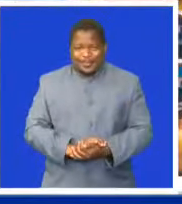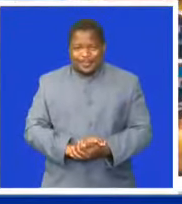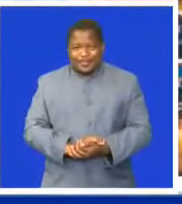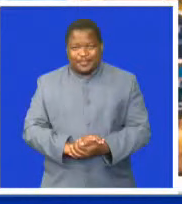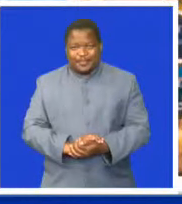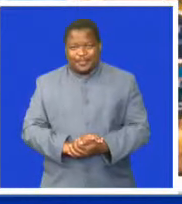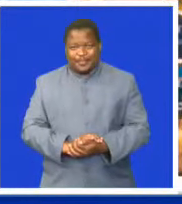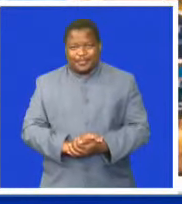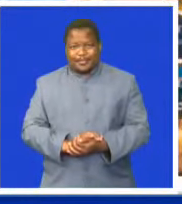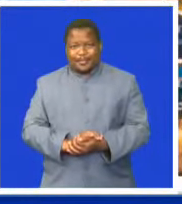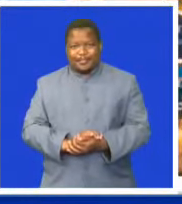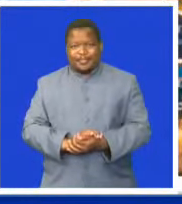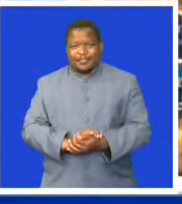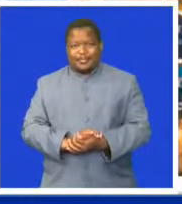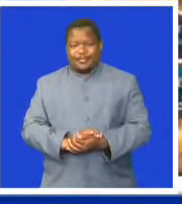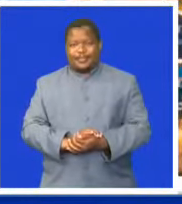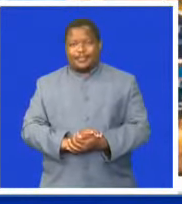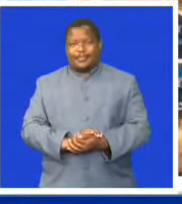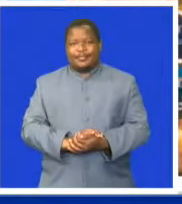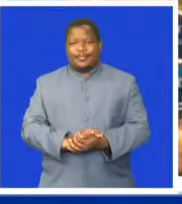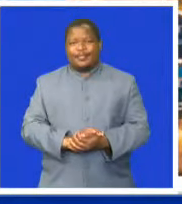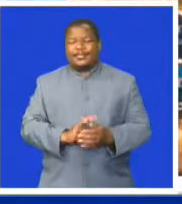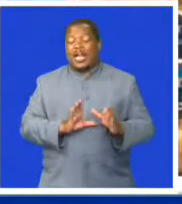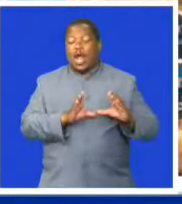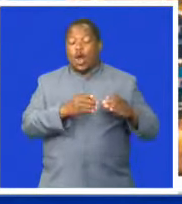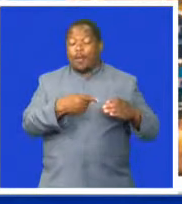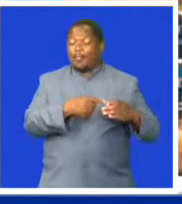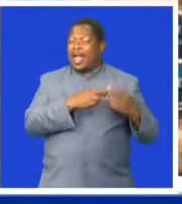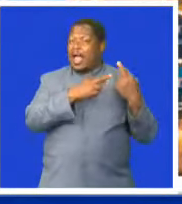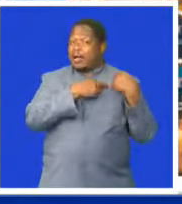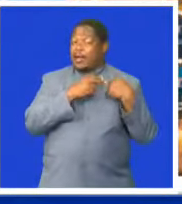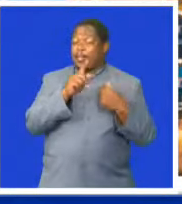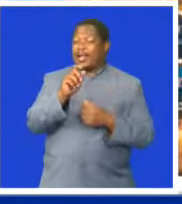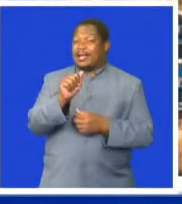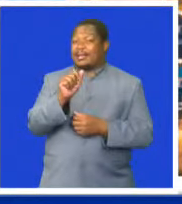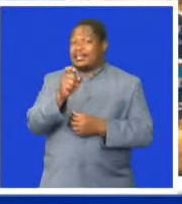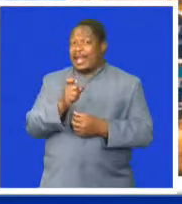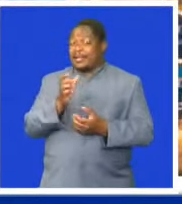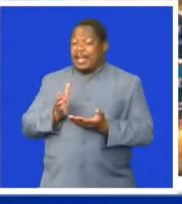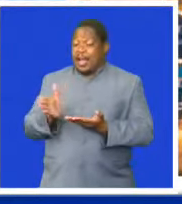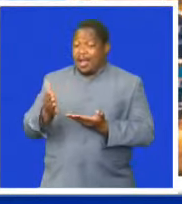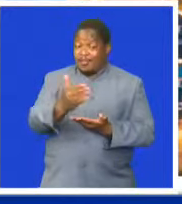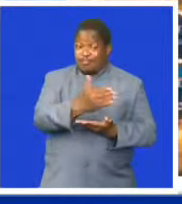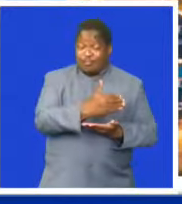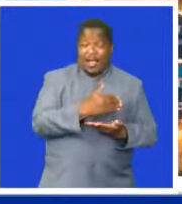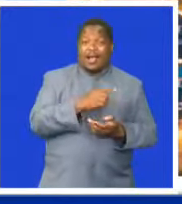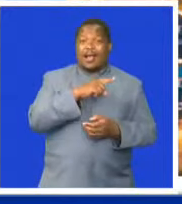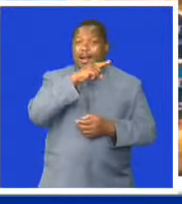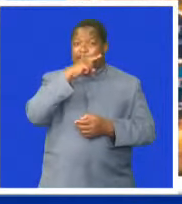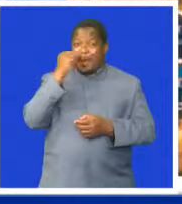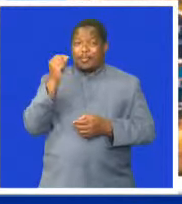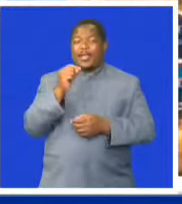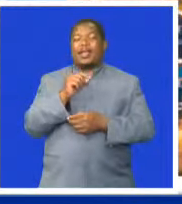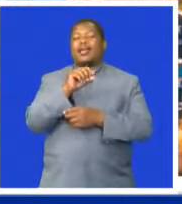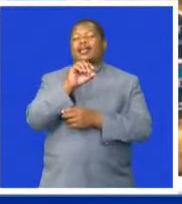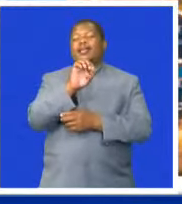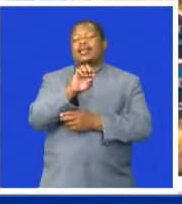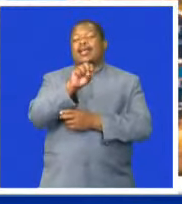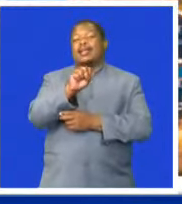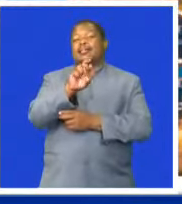Libandla lelibutha umthelo kuleli yeSwatini Revenue Authority lithi kumcoka ukuthi inkampani tibe nemuntu lotawunanga Tindzaba temthelo